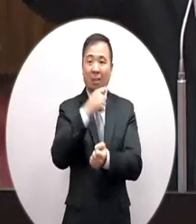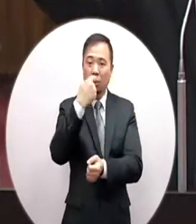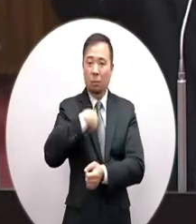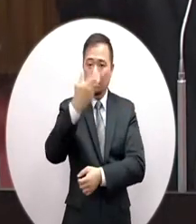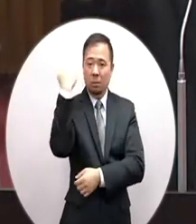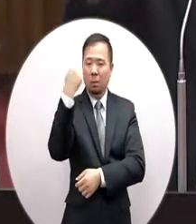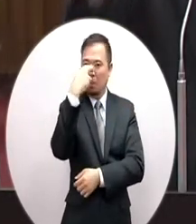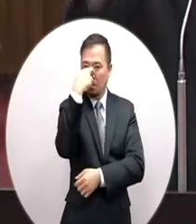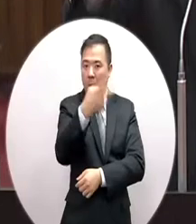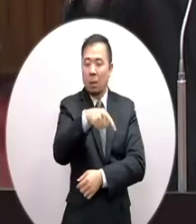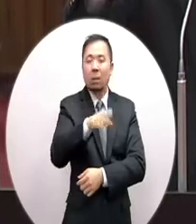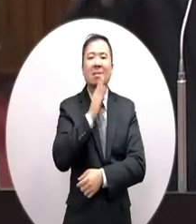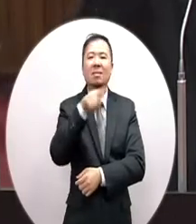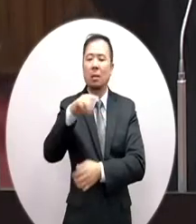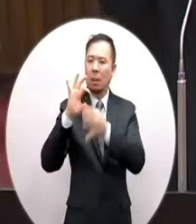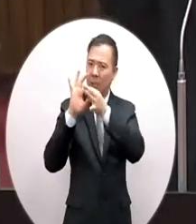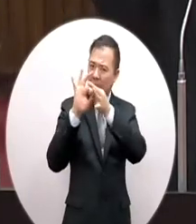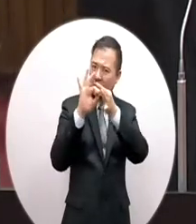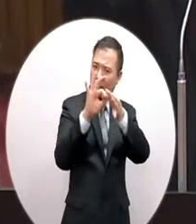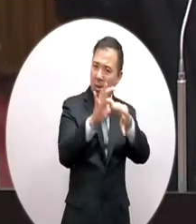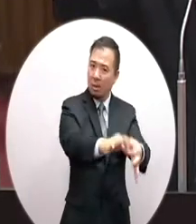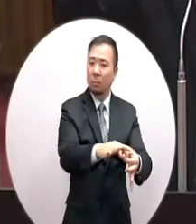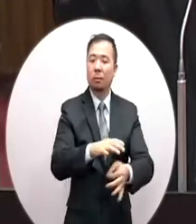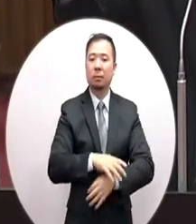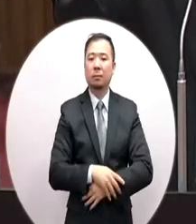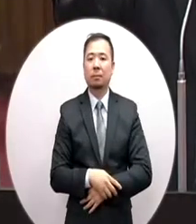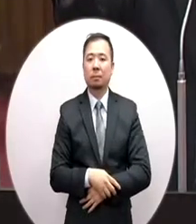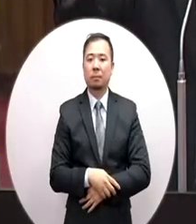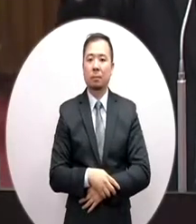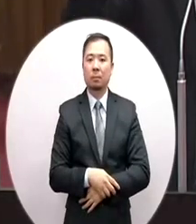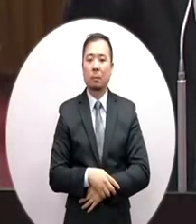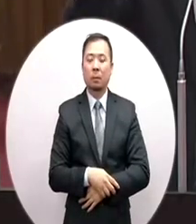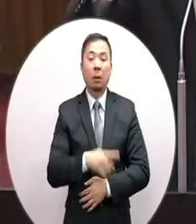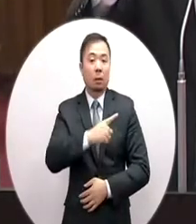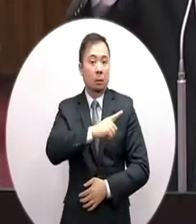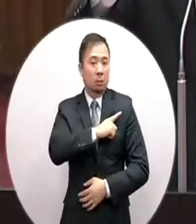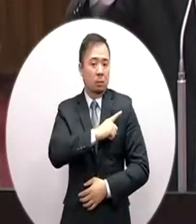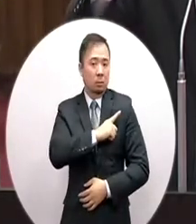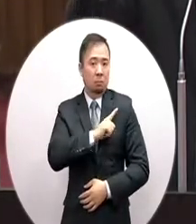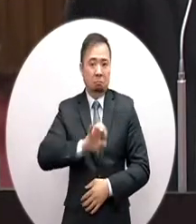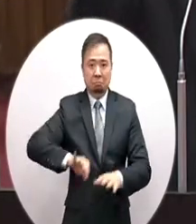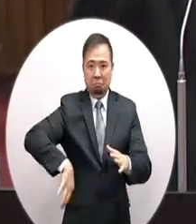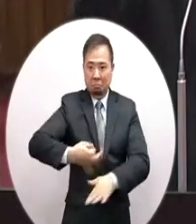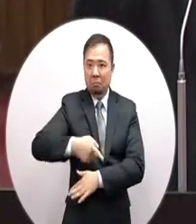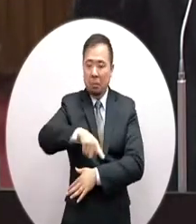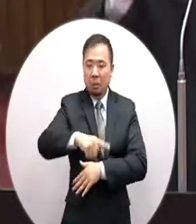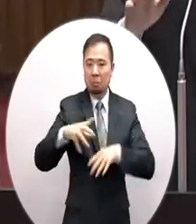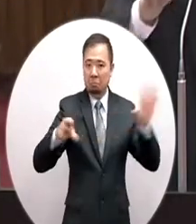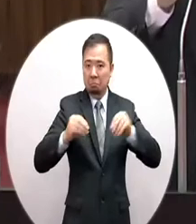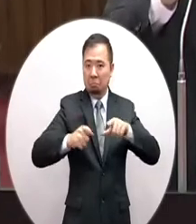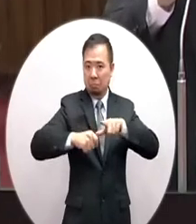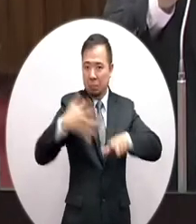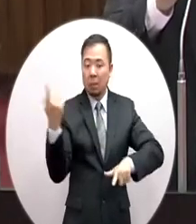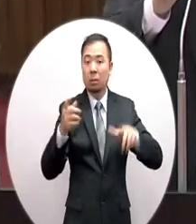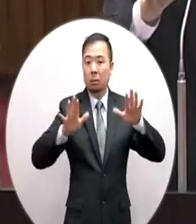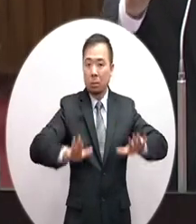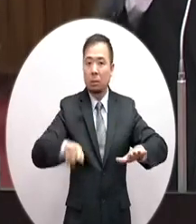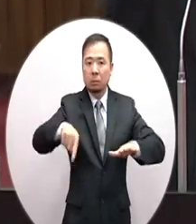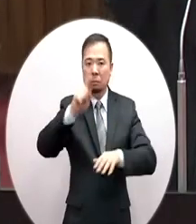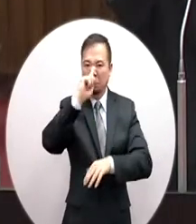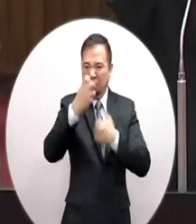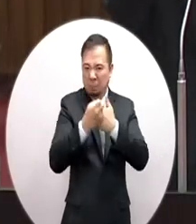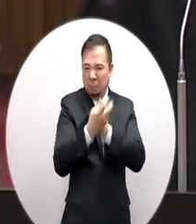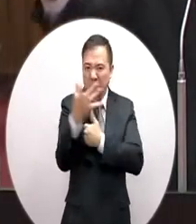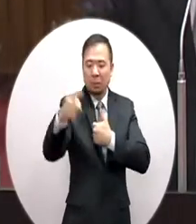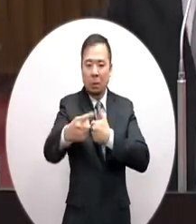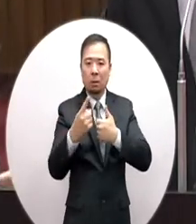的去智慧，它是智慧的揭露资讯。目前这个总共释放多少的排放物，其实